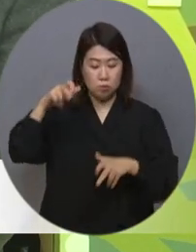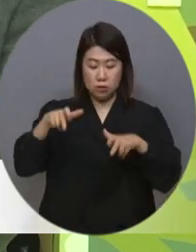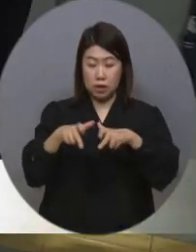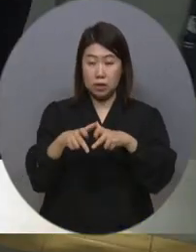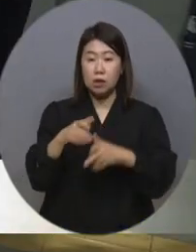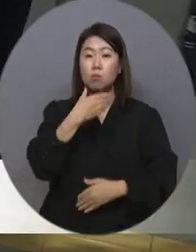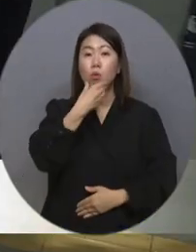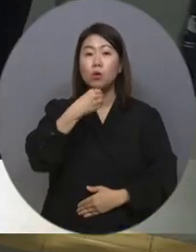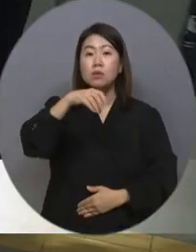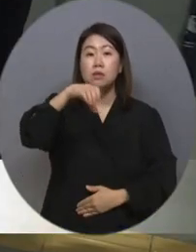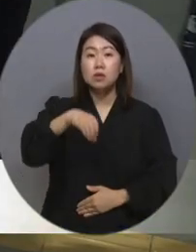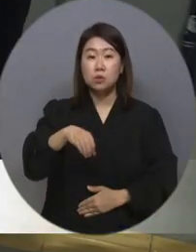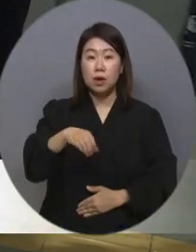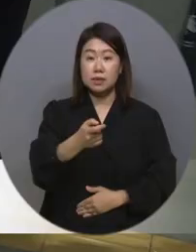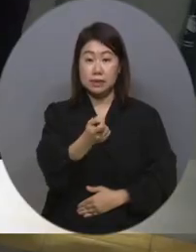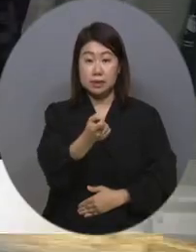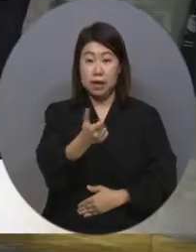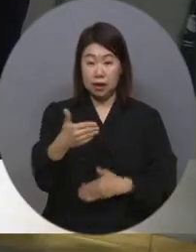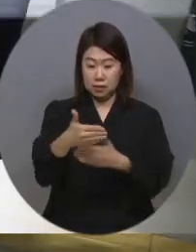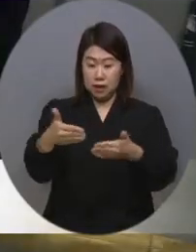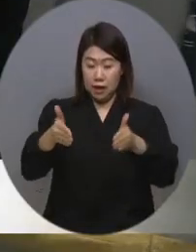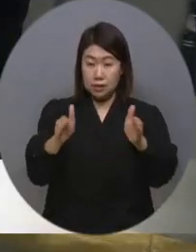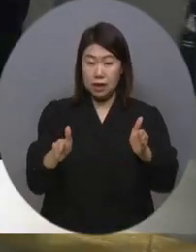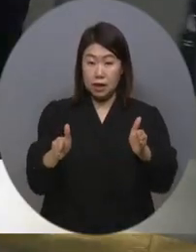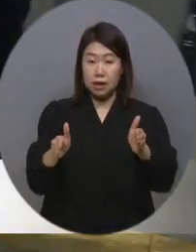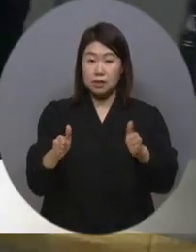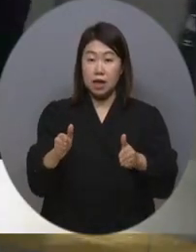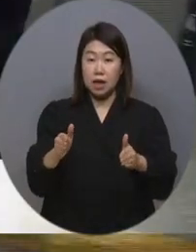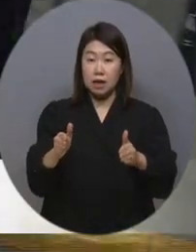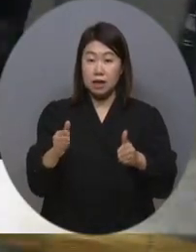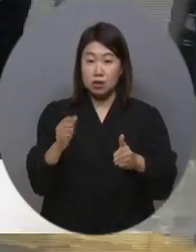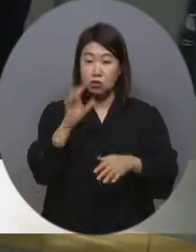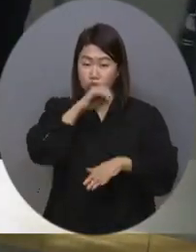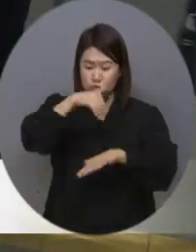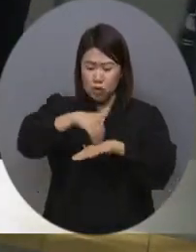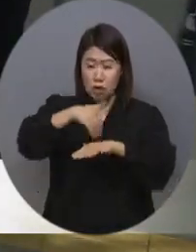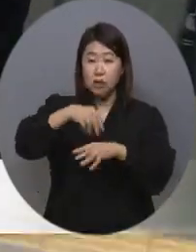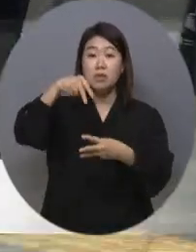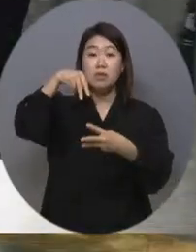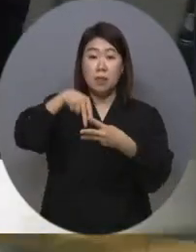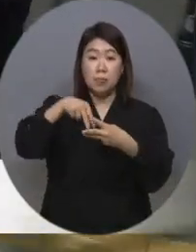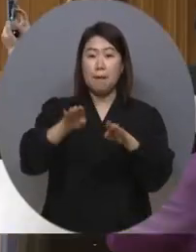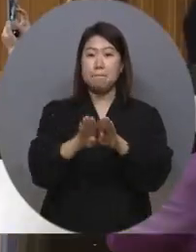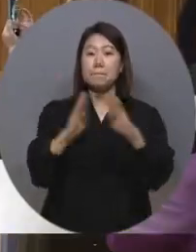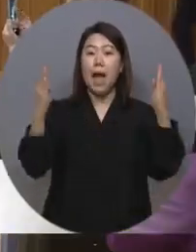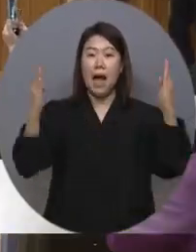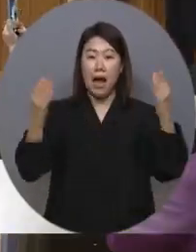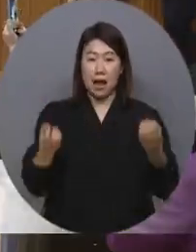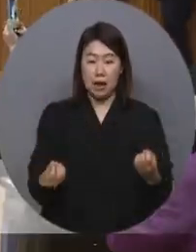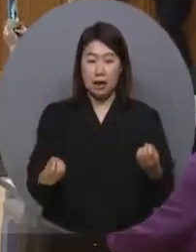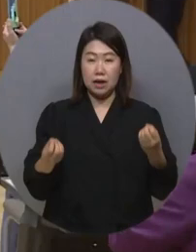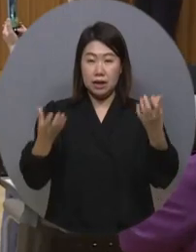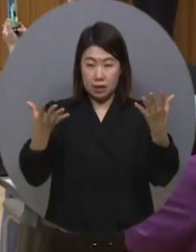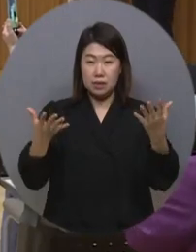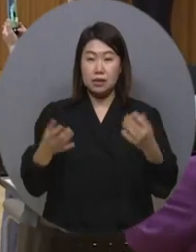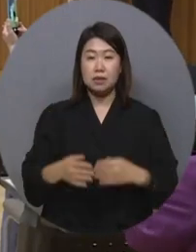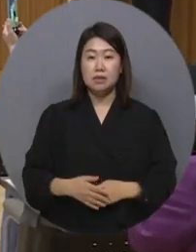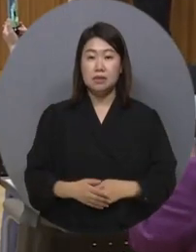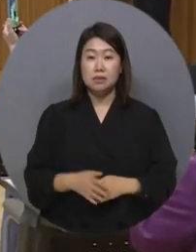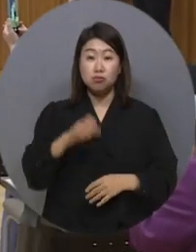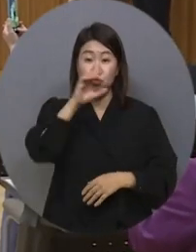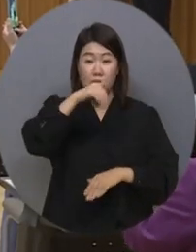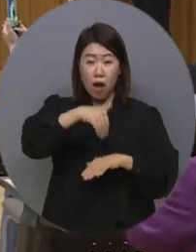장애인복지관은 1층 소강당에서 스마트 발달 트레이닝 센터 개소식을 가졌습니다. 스마트 발달 트레이닝